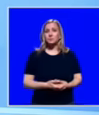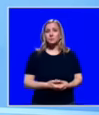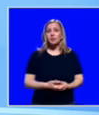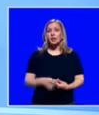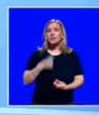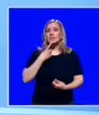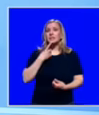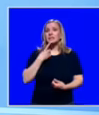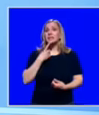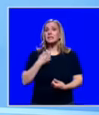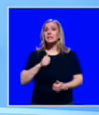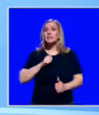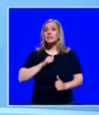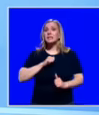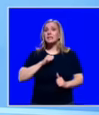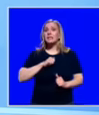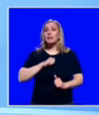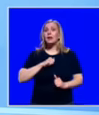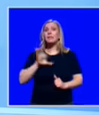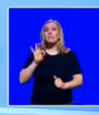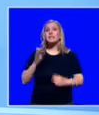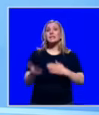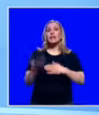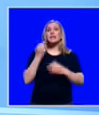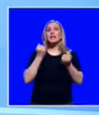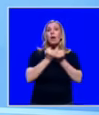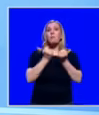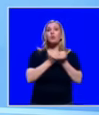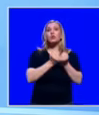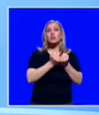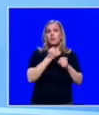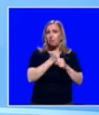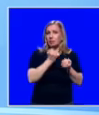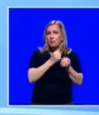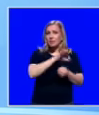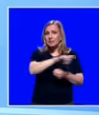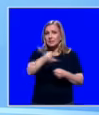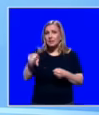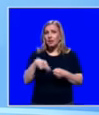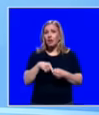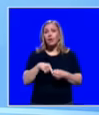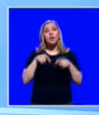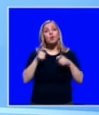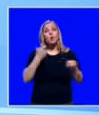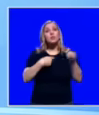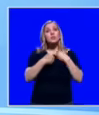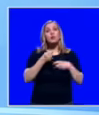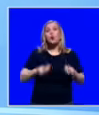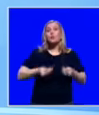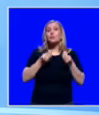За да запазя работни места, 50 000 човека, бизнес за много хора. Все пак този бизнес колко добри неща направих за